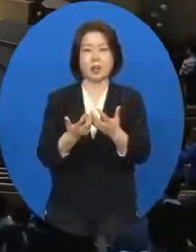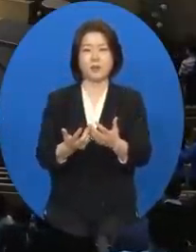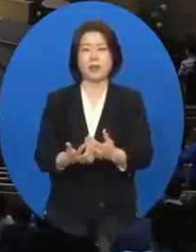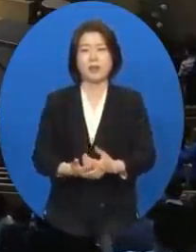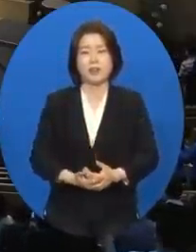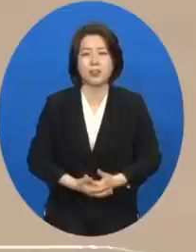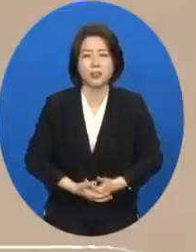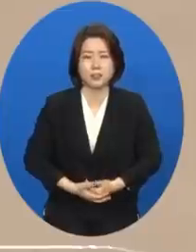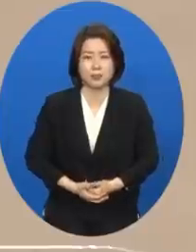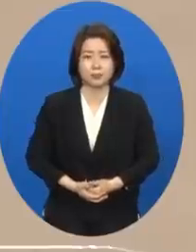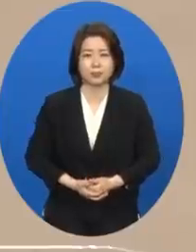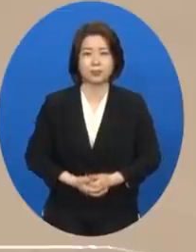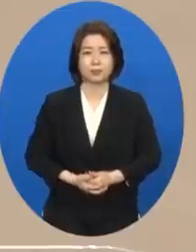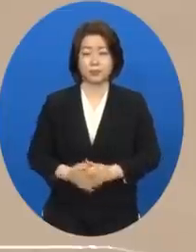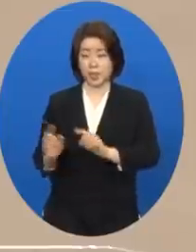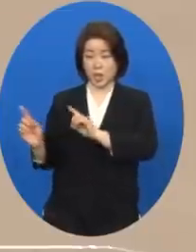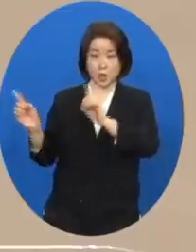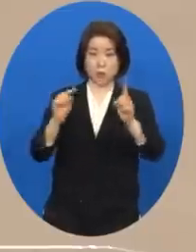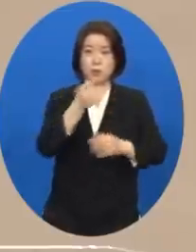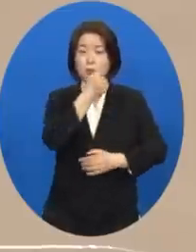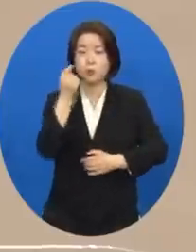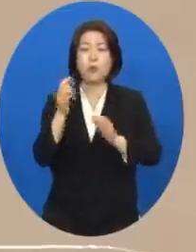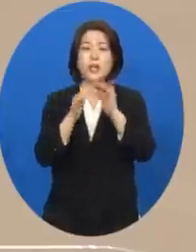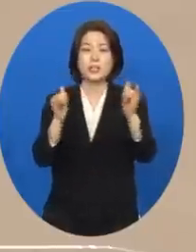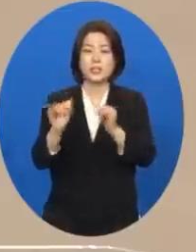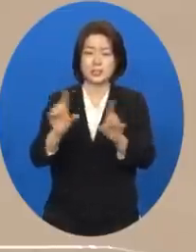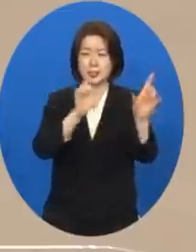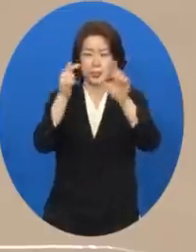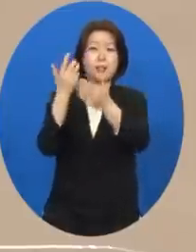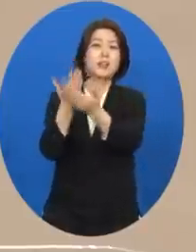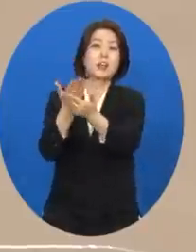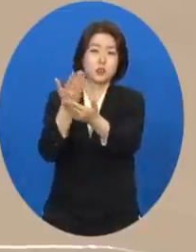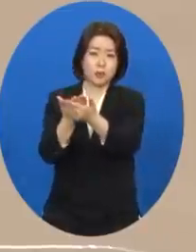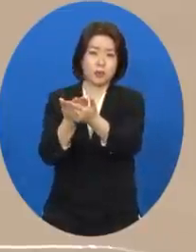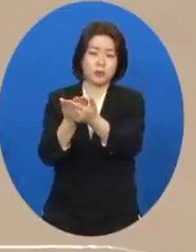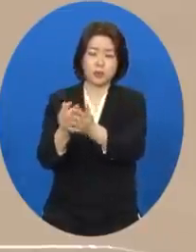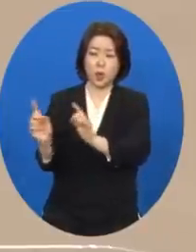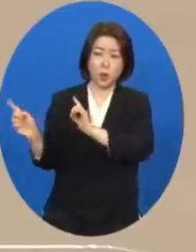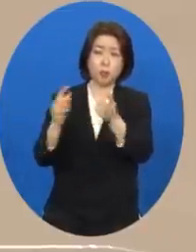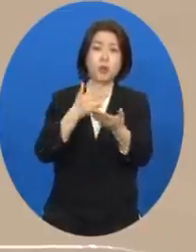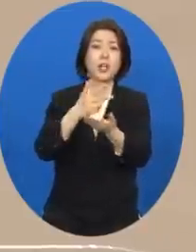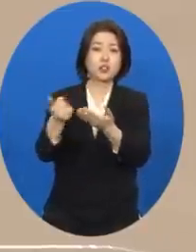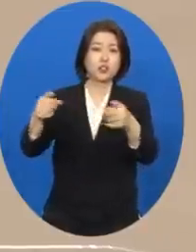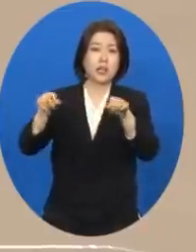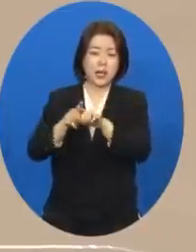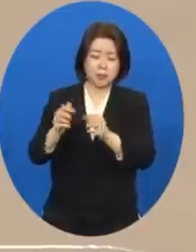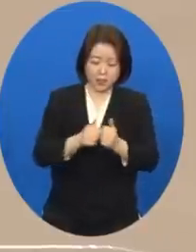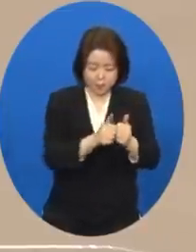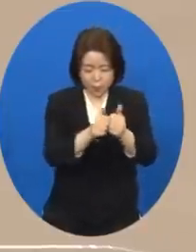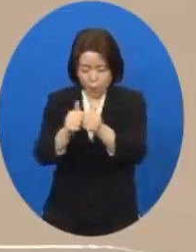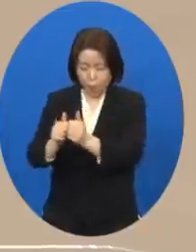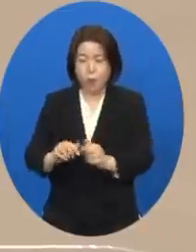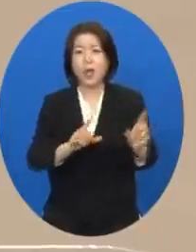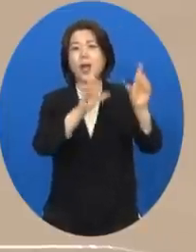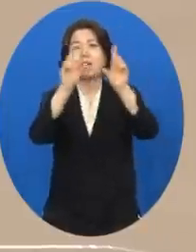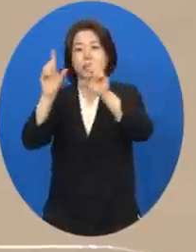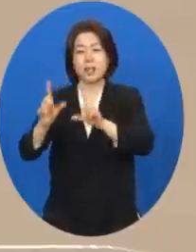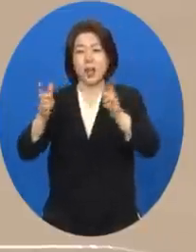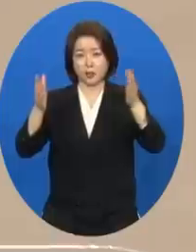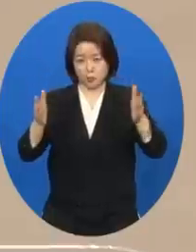we 부활의 증인으로 살게 해주셔서 부활의 주님과 동행하는 삶을 살면서